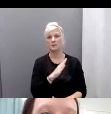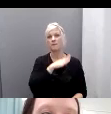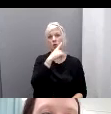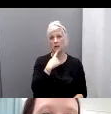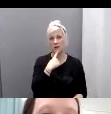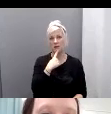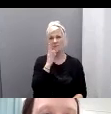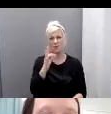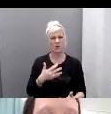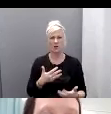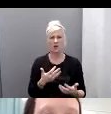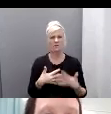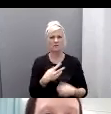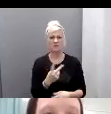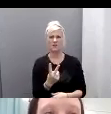vår relation.